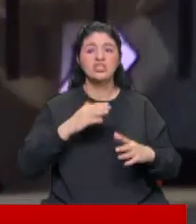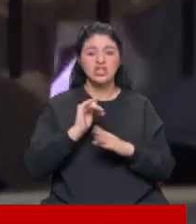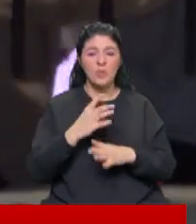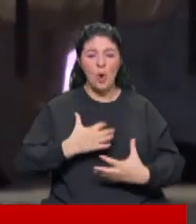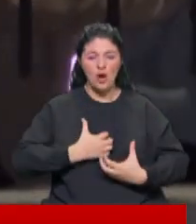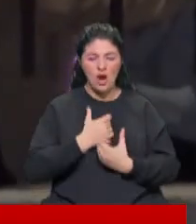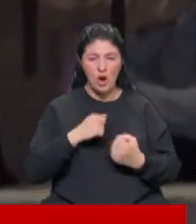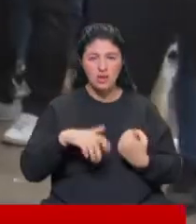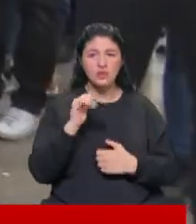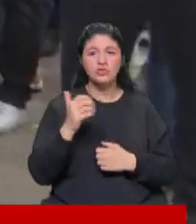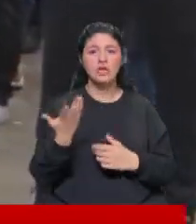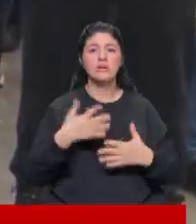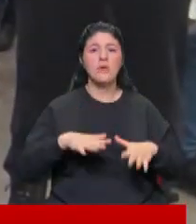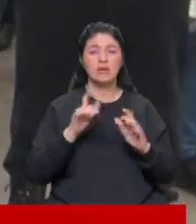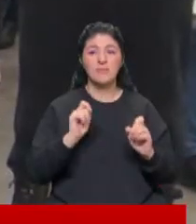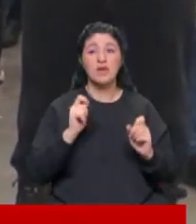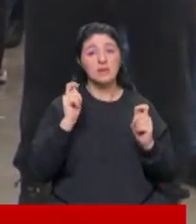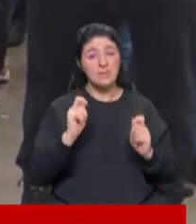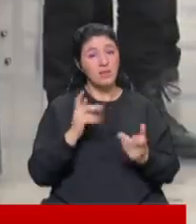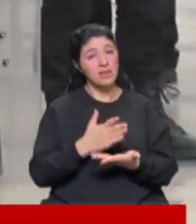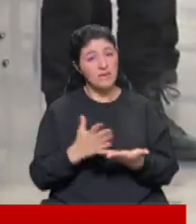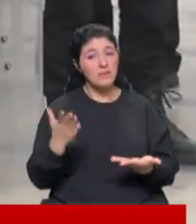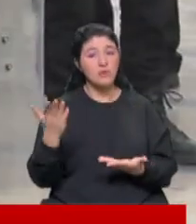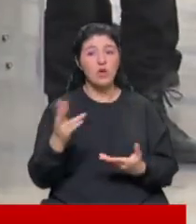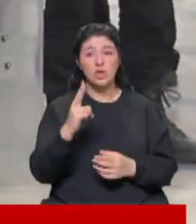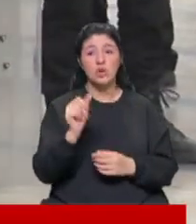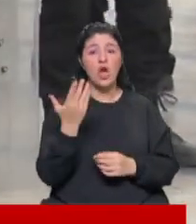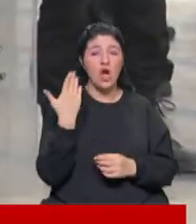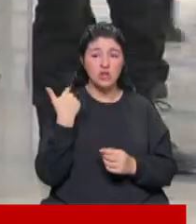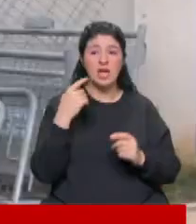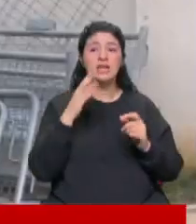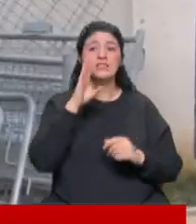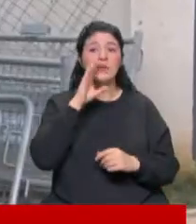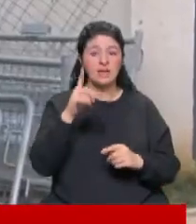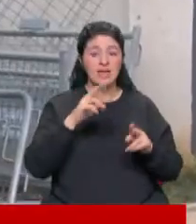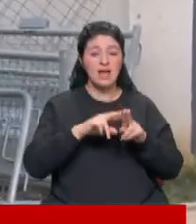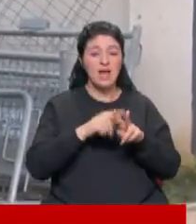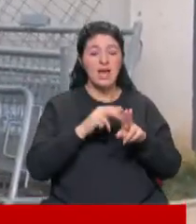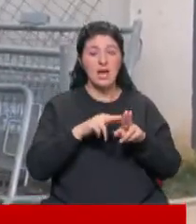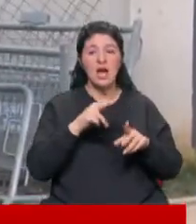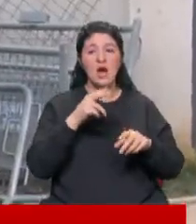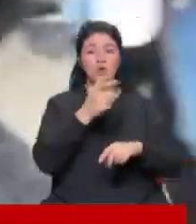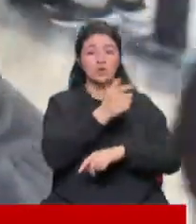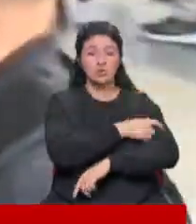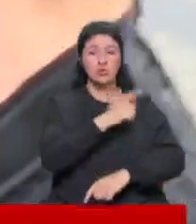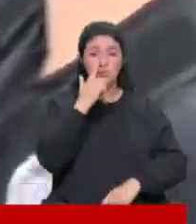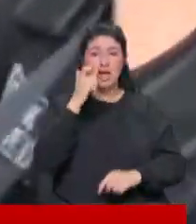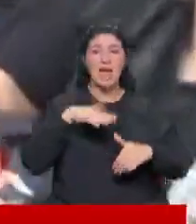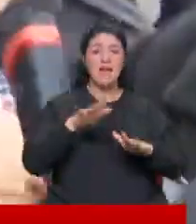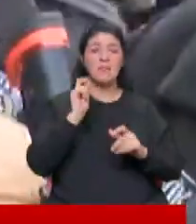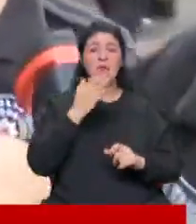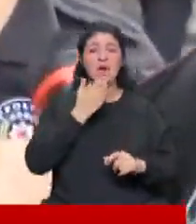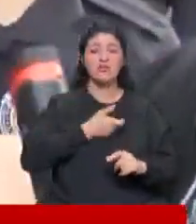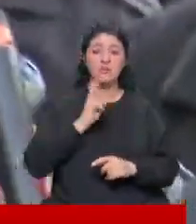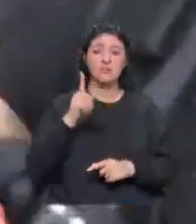olayı günlerce protesto etti. Etmeye de devam ediyor. İki gün önce Sinop'taki KYK yurdunun müdüründen eylem yapan